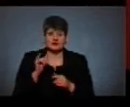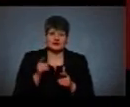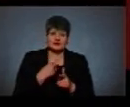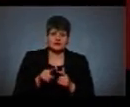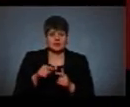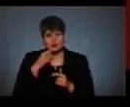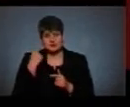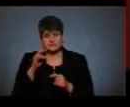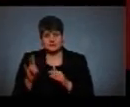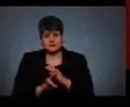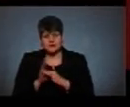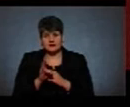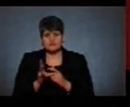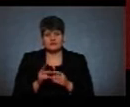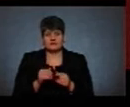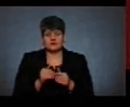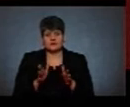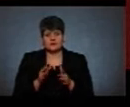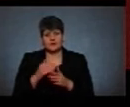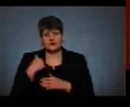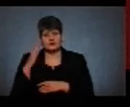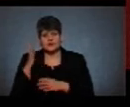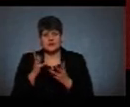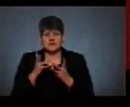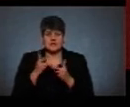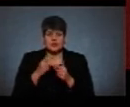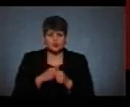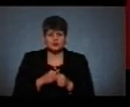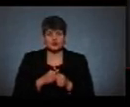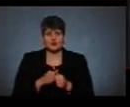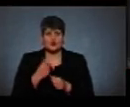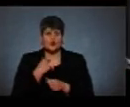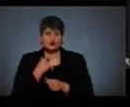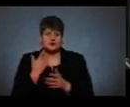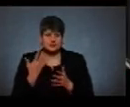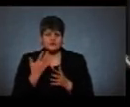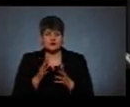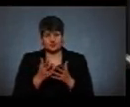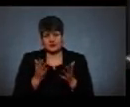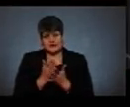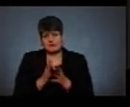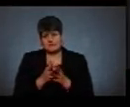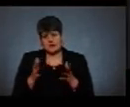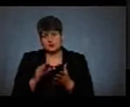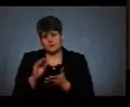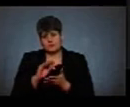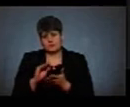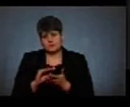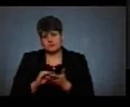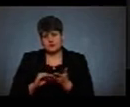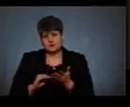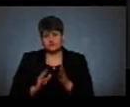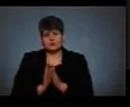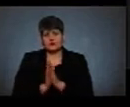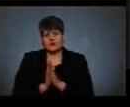голосування, відбувається підрахунок голосів, і якщо дійсно є переважна більшість, то громада пише на основі протоколу зборів